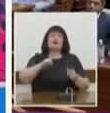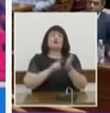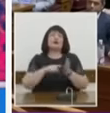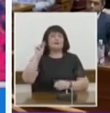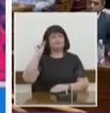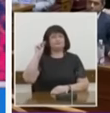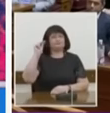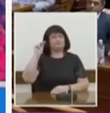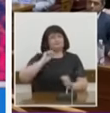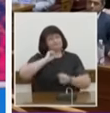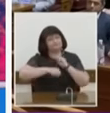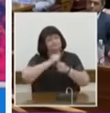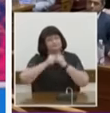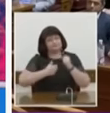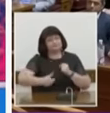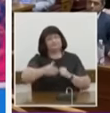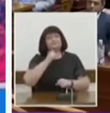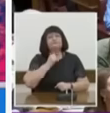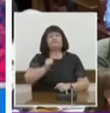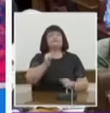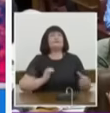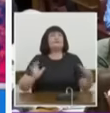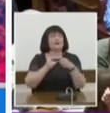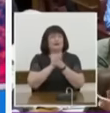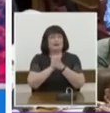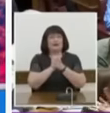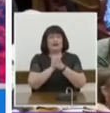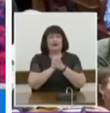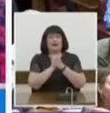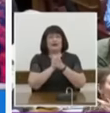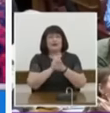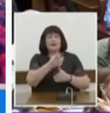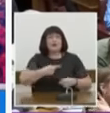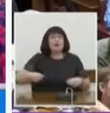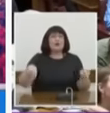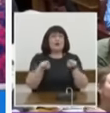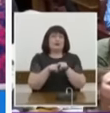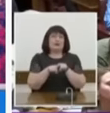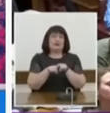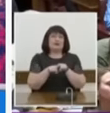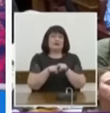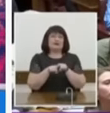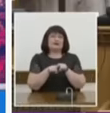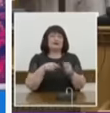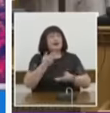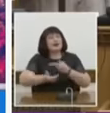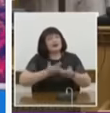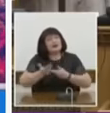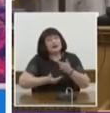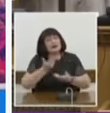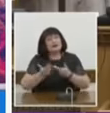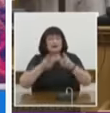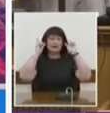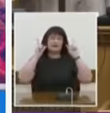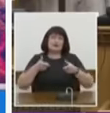συλλογικά πολιτικά υποκείμενα δεν είναι δηλαδή είναι θεσμικά πιο πολύπλοκα πράγματα ούτε έθνη διαλύονται ούτε έθνη